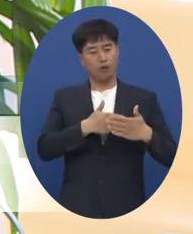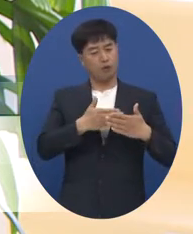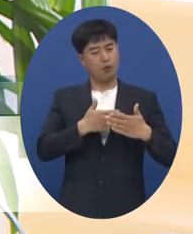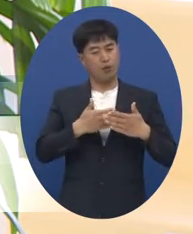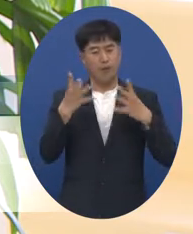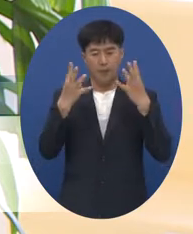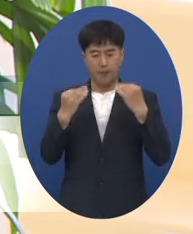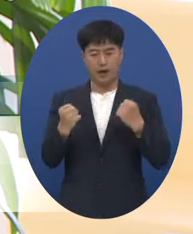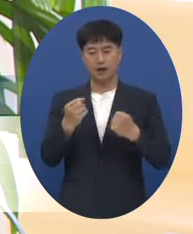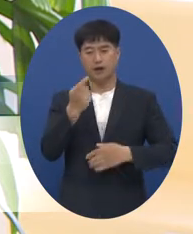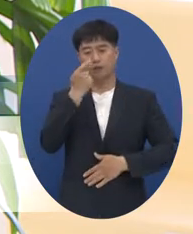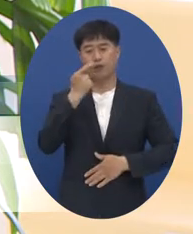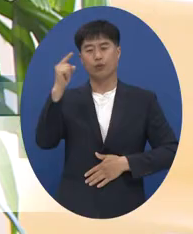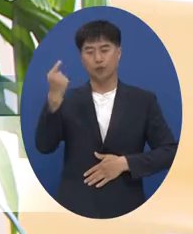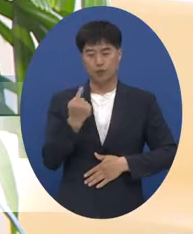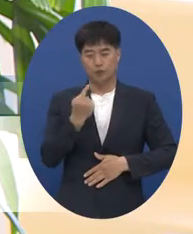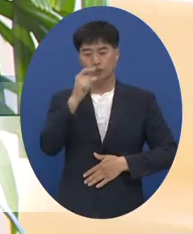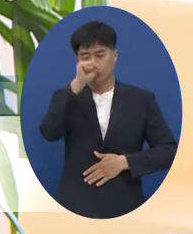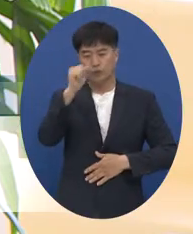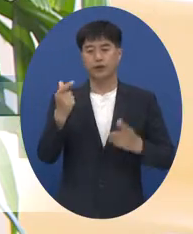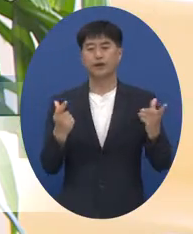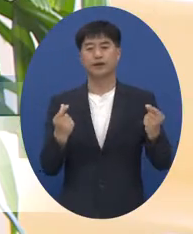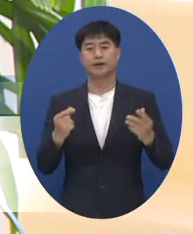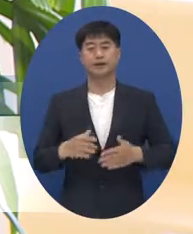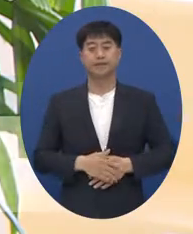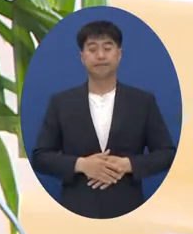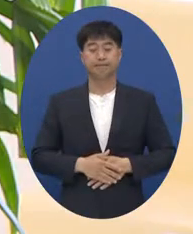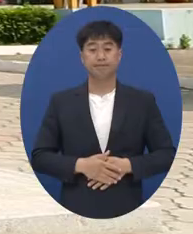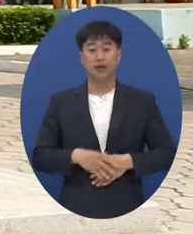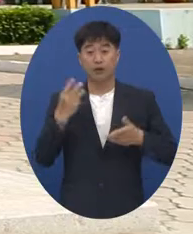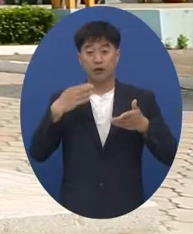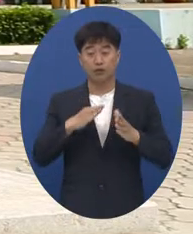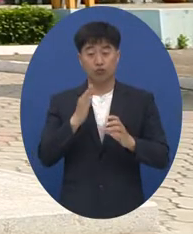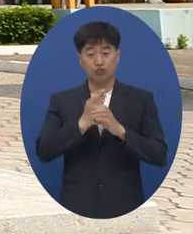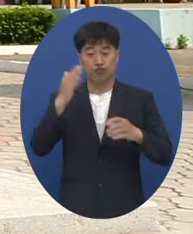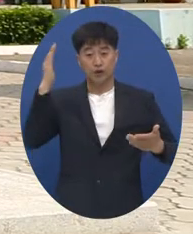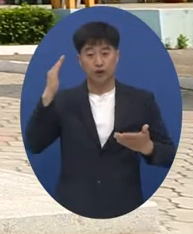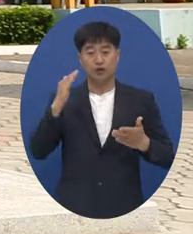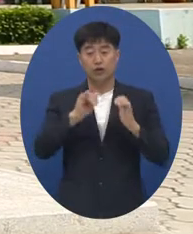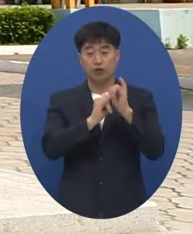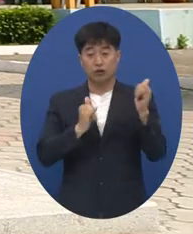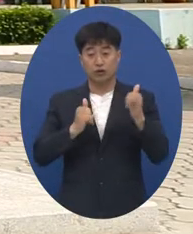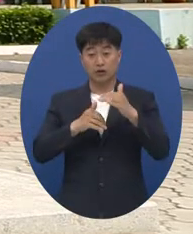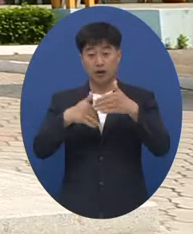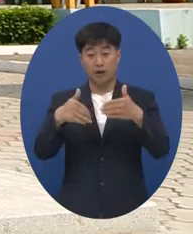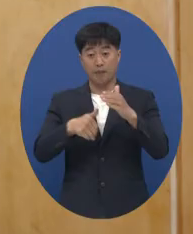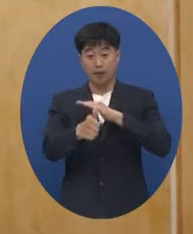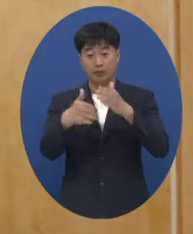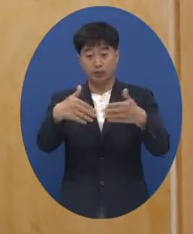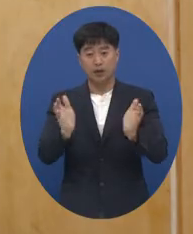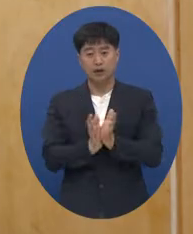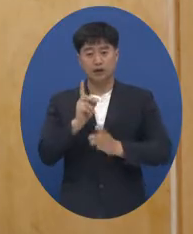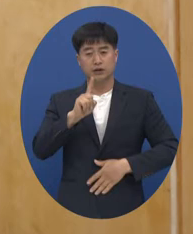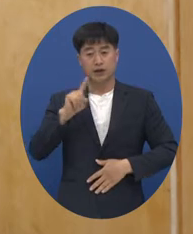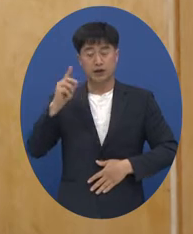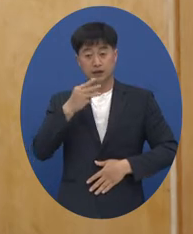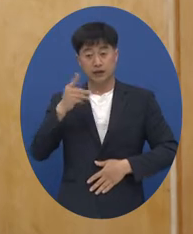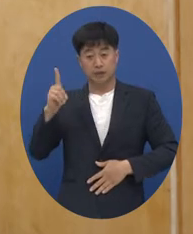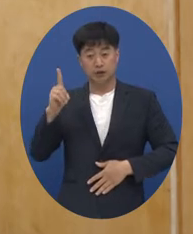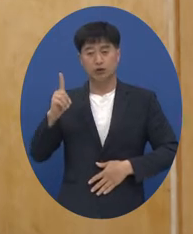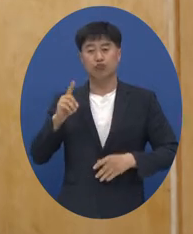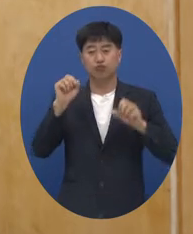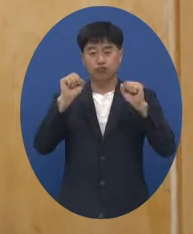되게 기쁘고 설레고 많이 배워서 왔으면 좋겠어요. 경기도 중학생 역사원정대는 3.1운동과